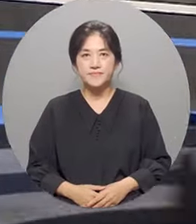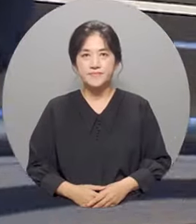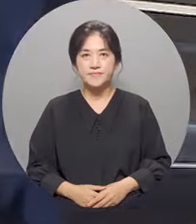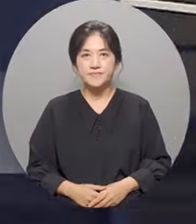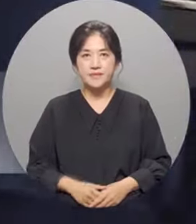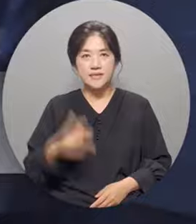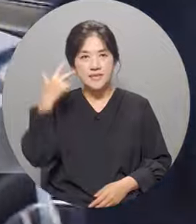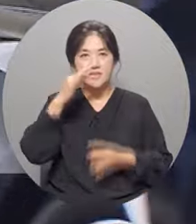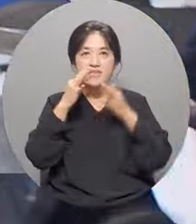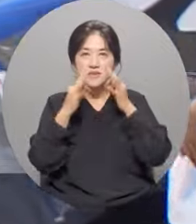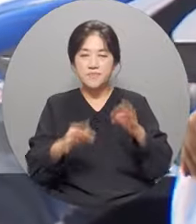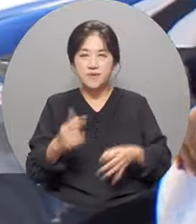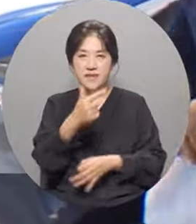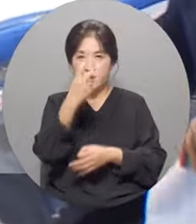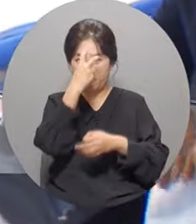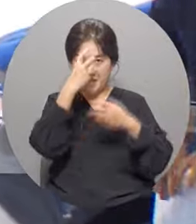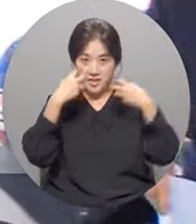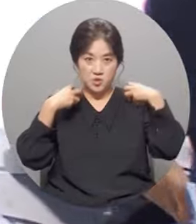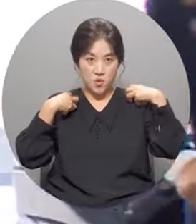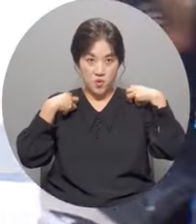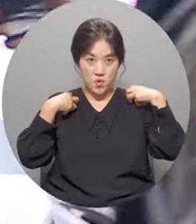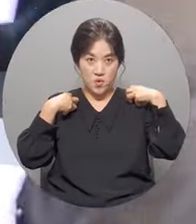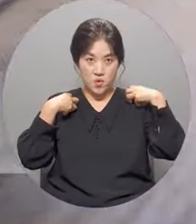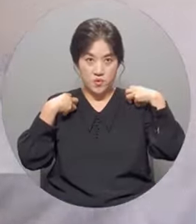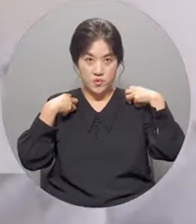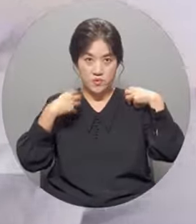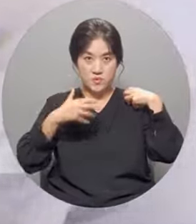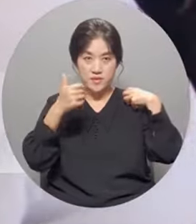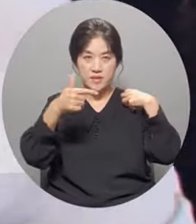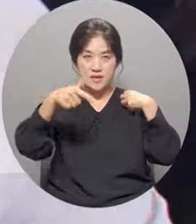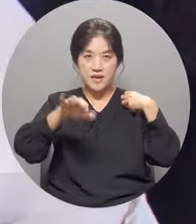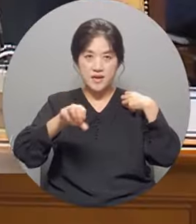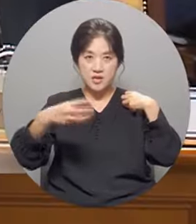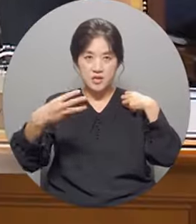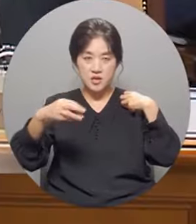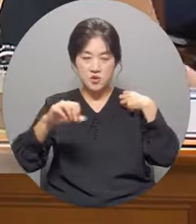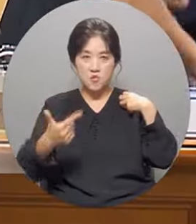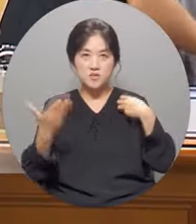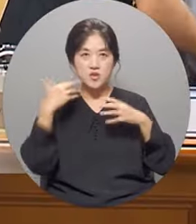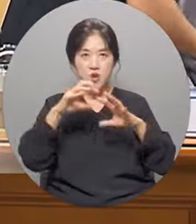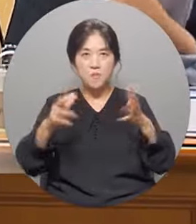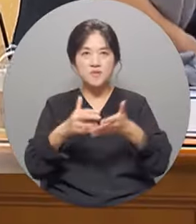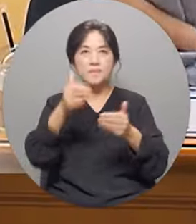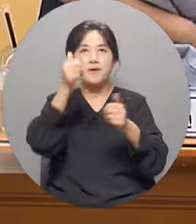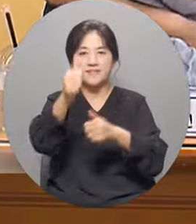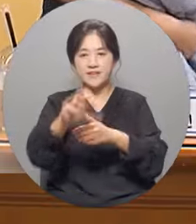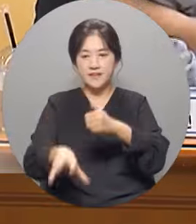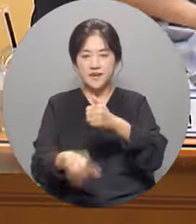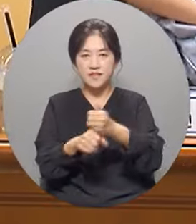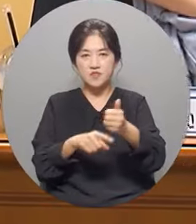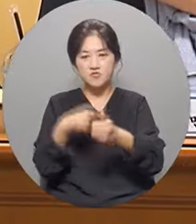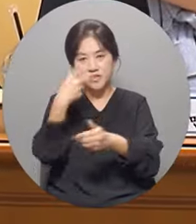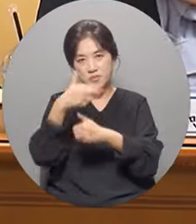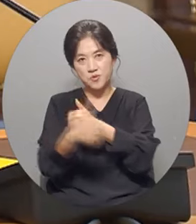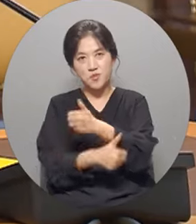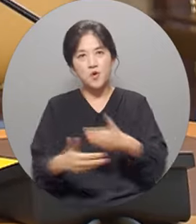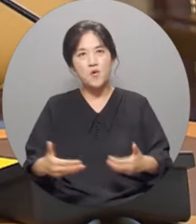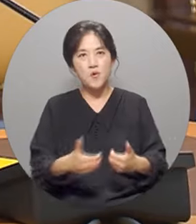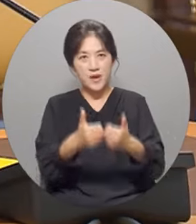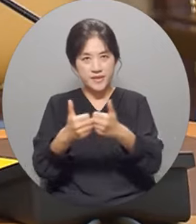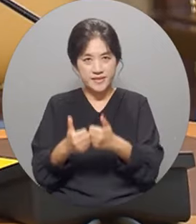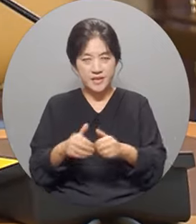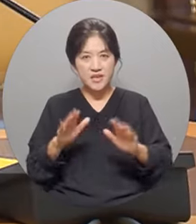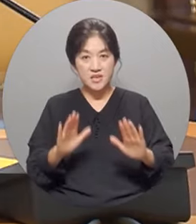다음 주 금요일 대검찰청에서 위원장인 강일원 전 헌법재판관 주재로 수사심의위원회가 열립니다.